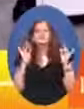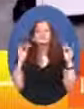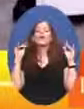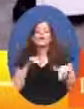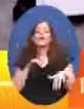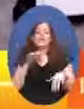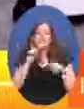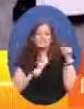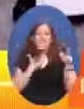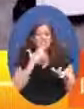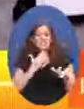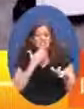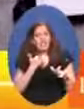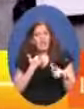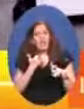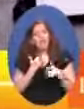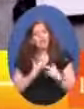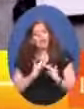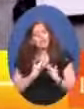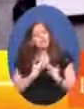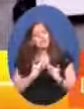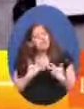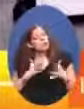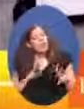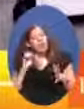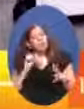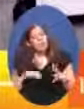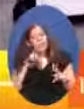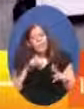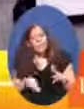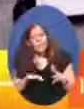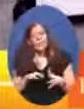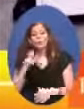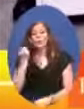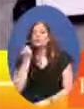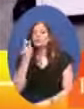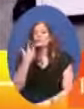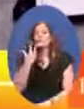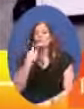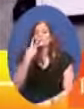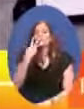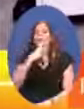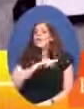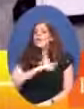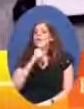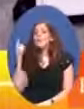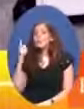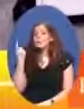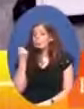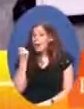אזרחי ישראל פתחו את הלב ותרמו לנו תוך 3 שבועות 2 מיליון שקלים.